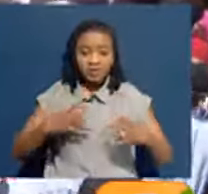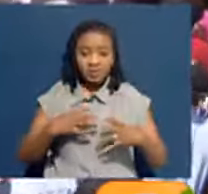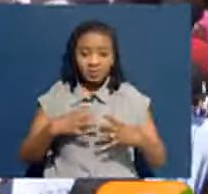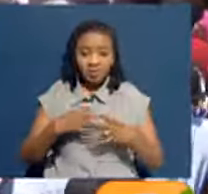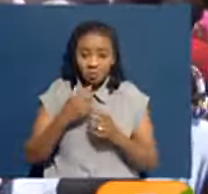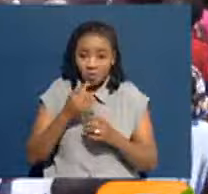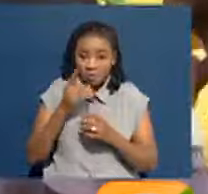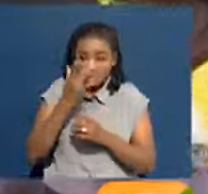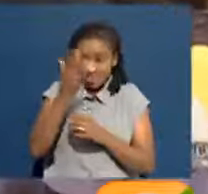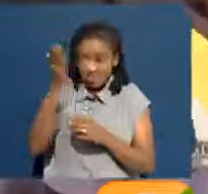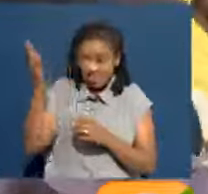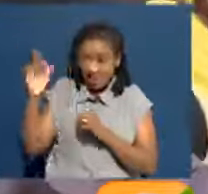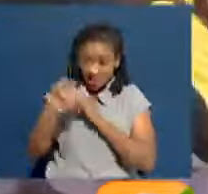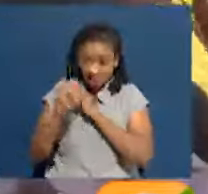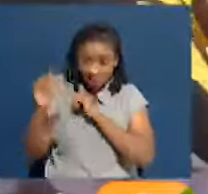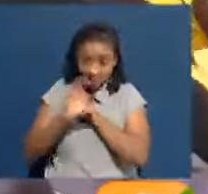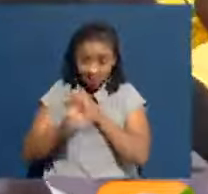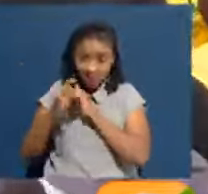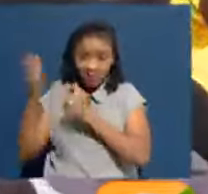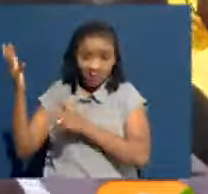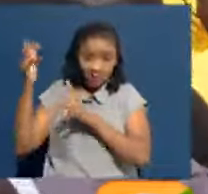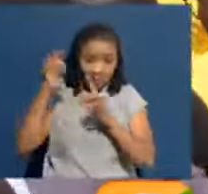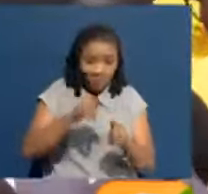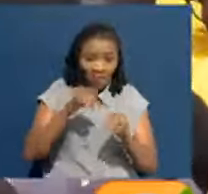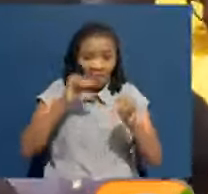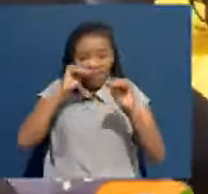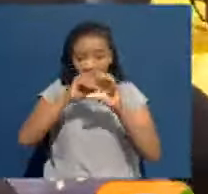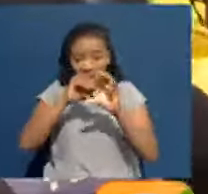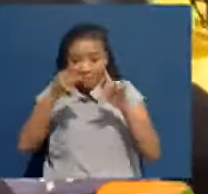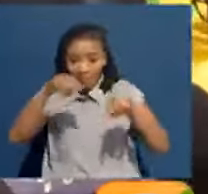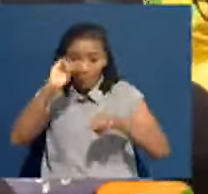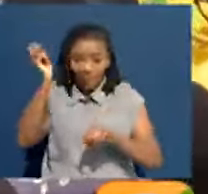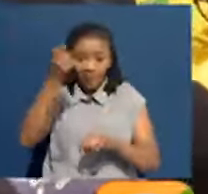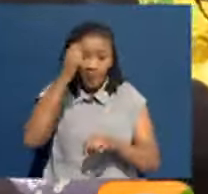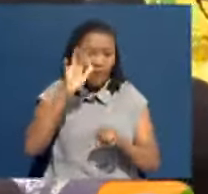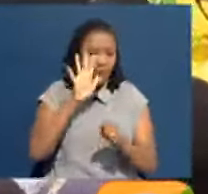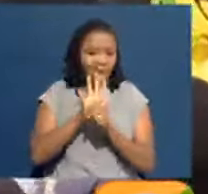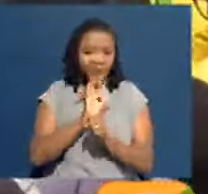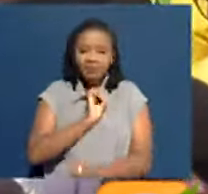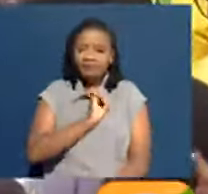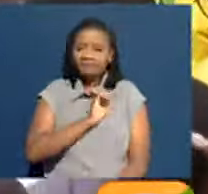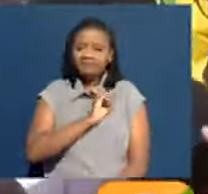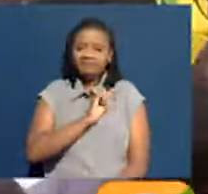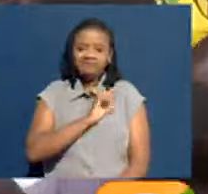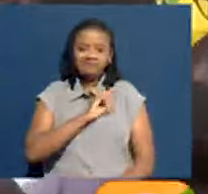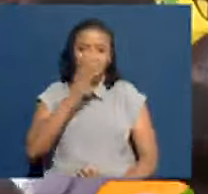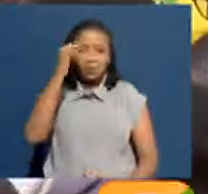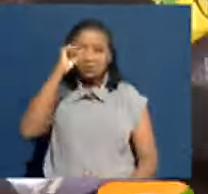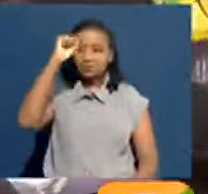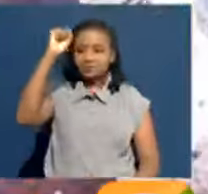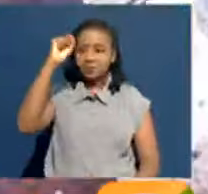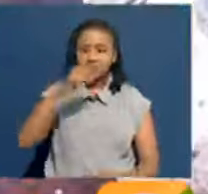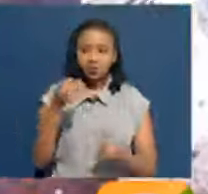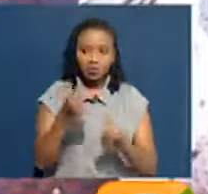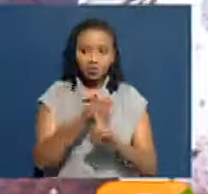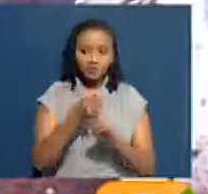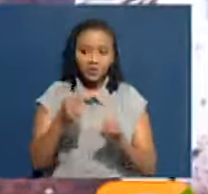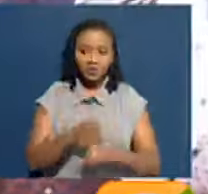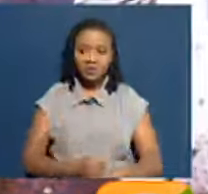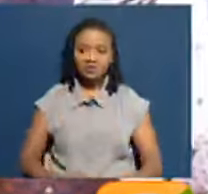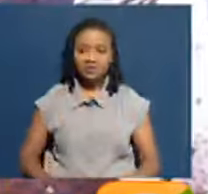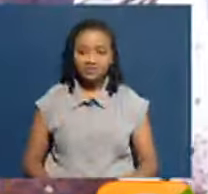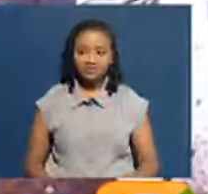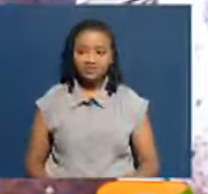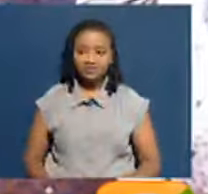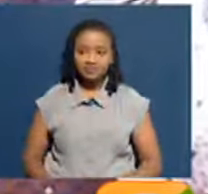kutoka uhaibuni yamegonga mwamba kila wakati, kwani wengi wao wanahofia machafuko ya kisiasa. Sasa hata nyinyi